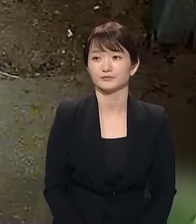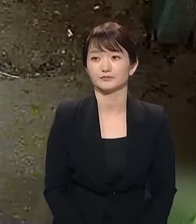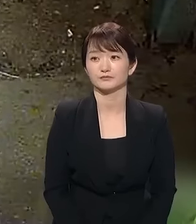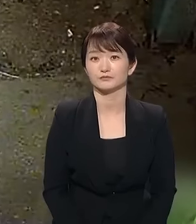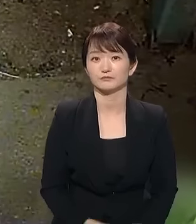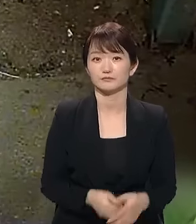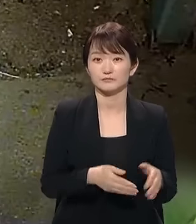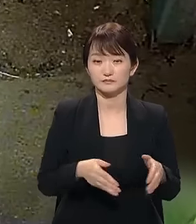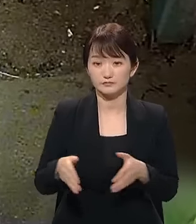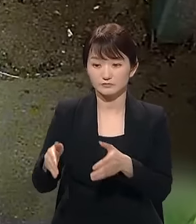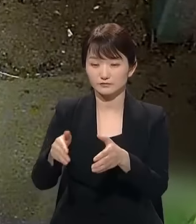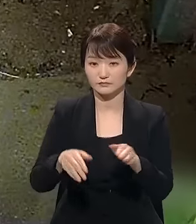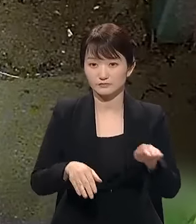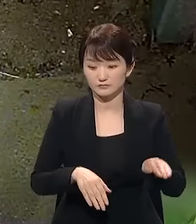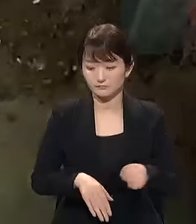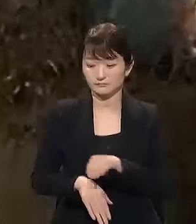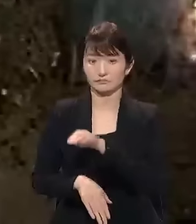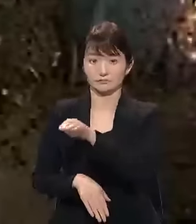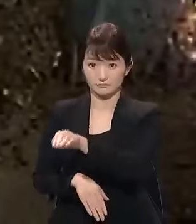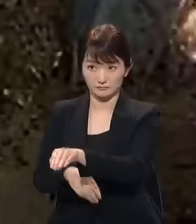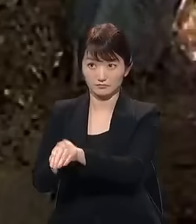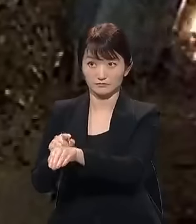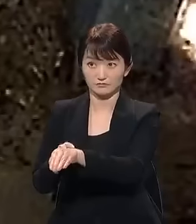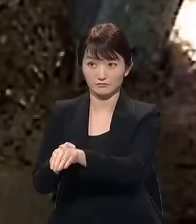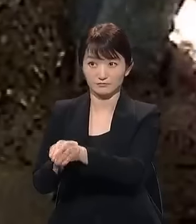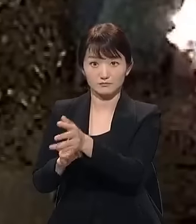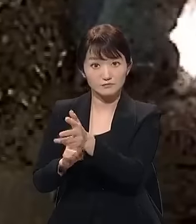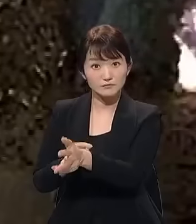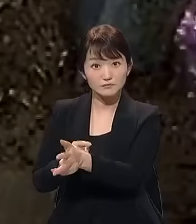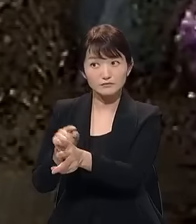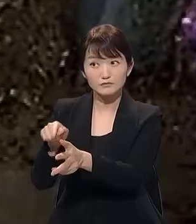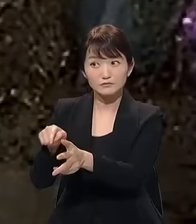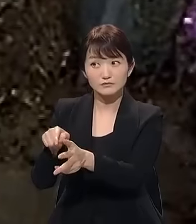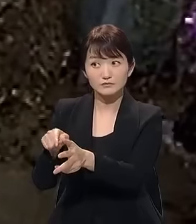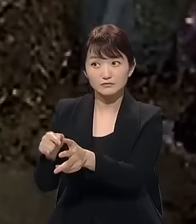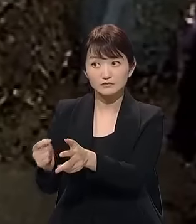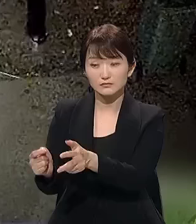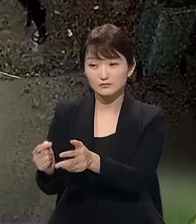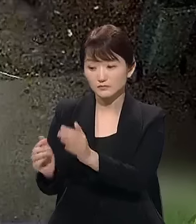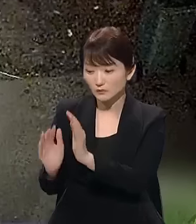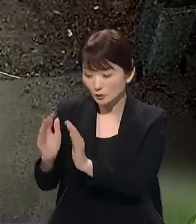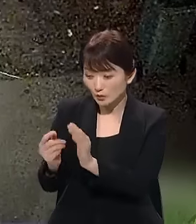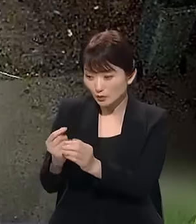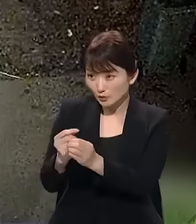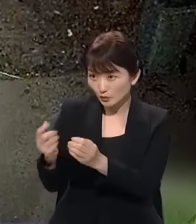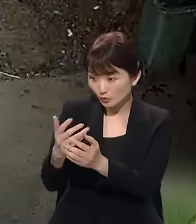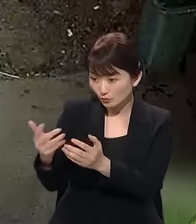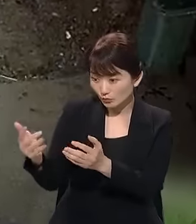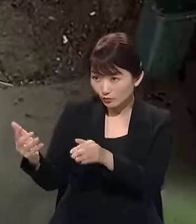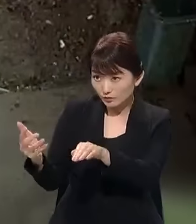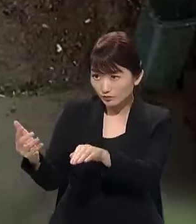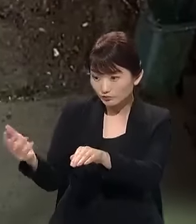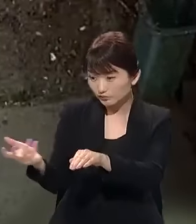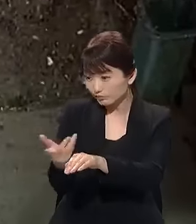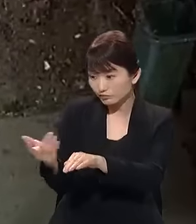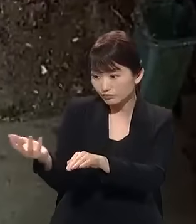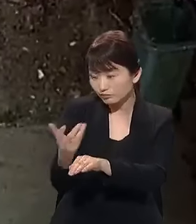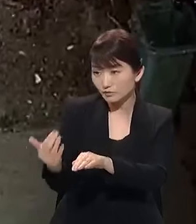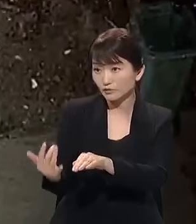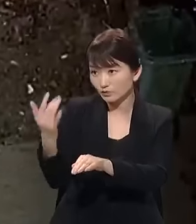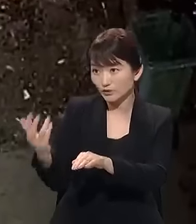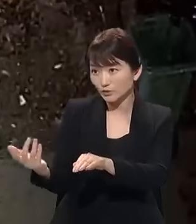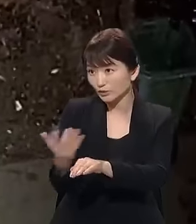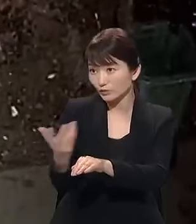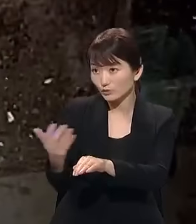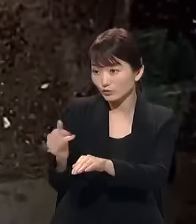네, 길가 옆에 차량이 주차되어 있습니다. 근데 저기 주차인가요? 네, 풀밭에 불이 나면서 차량 쪽으로 서서히 번지고 있죠. 아유.